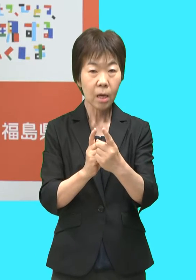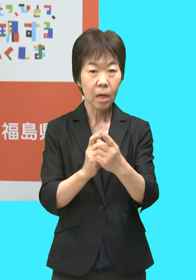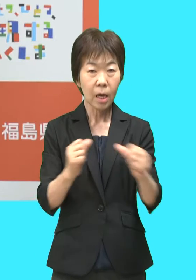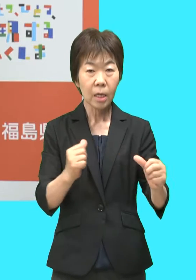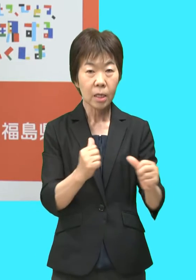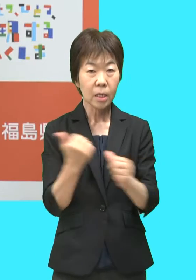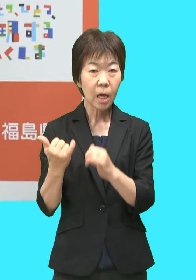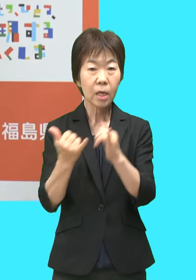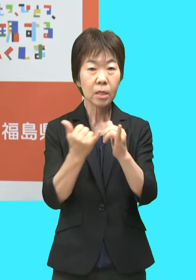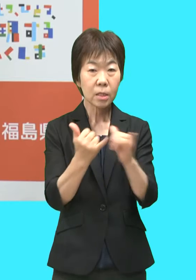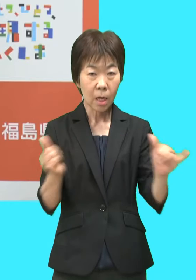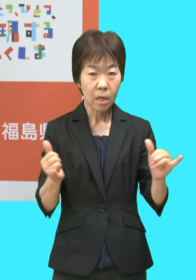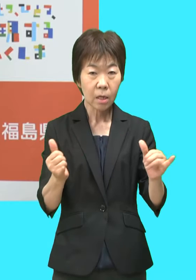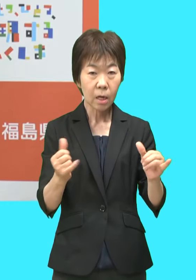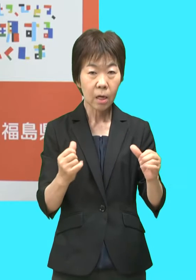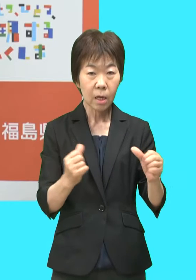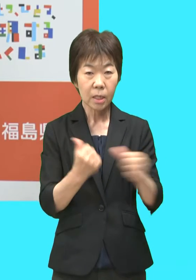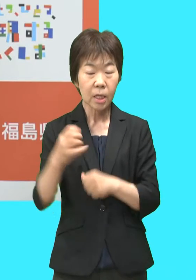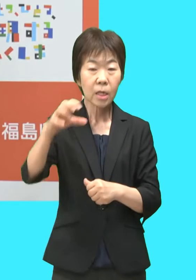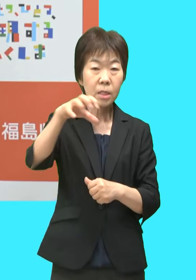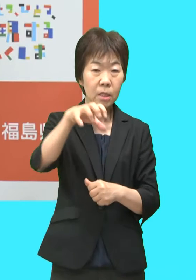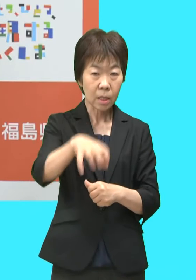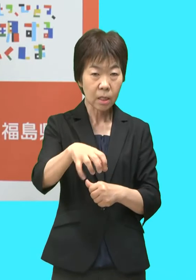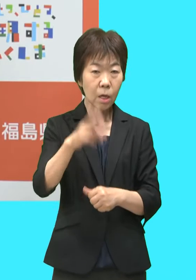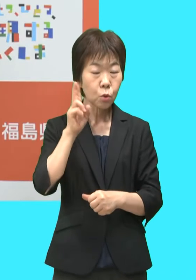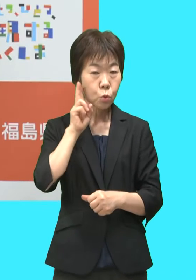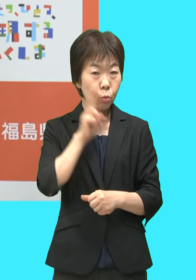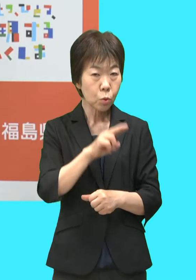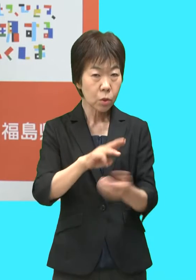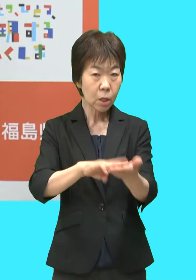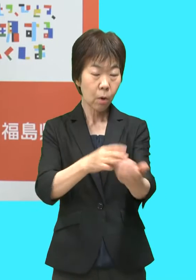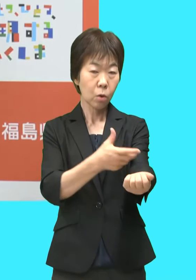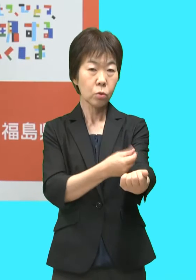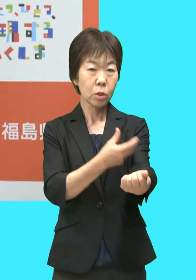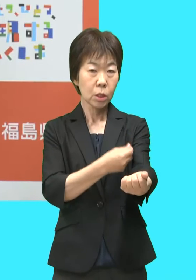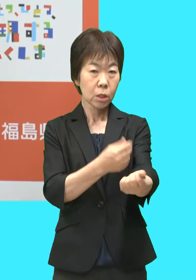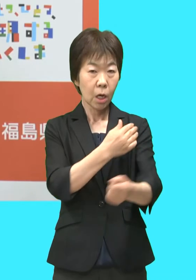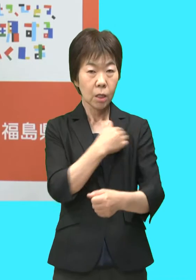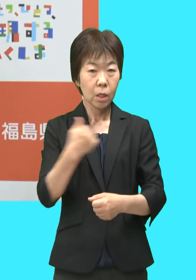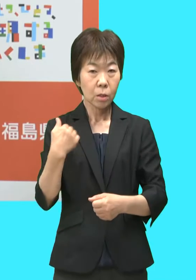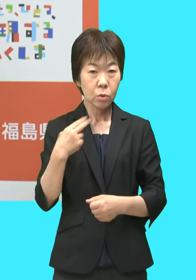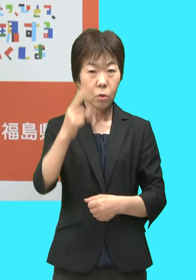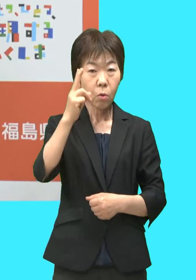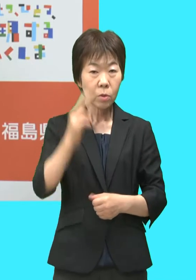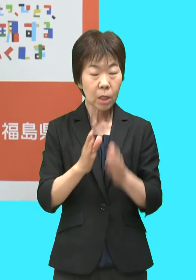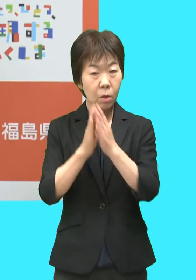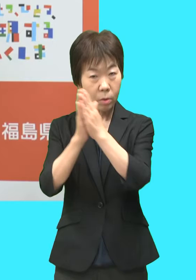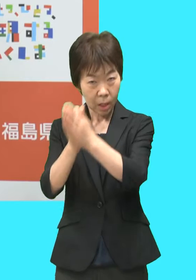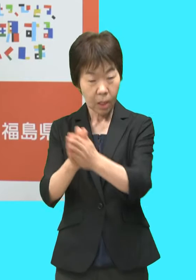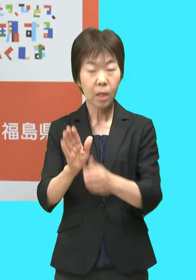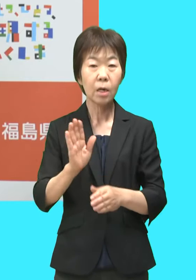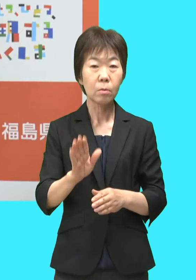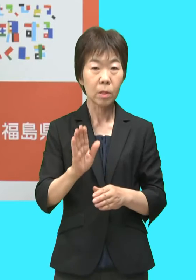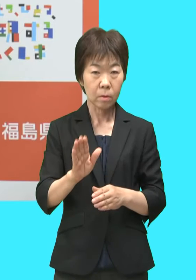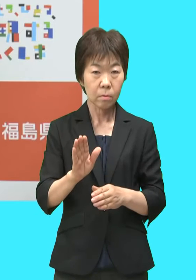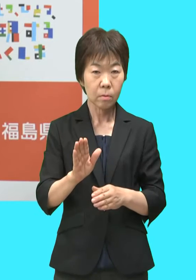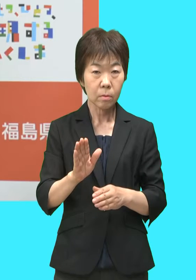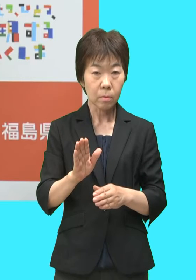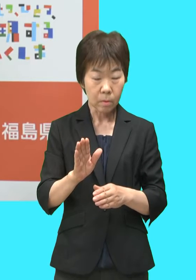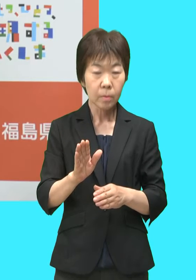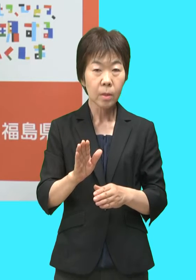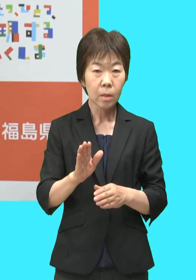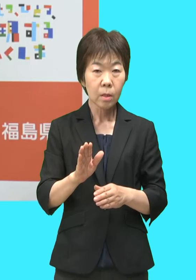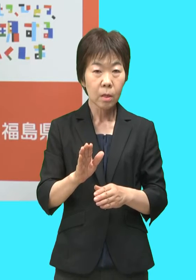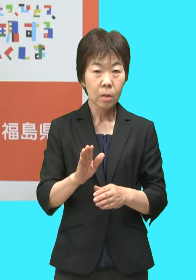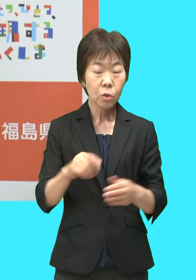が避難先の自治体で円滑にワクチンを接種できるよう依頼をしているところであります。でその中